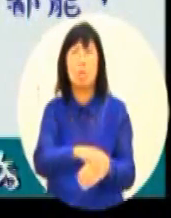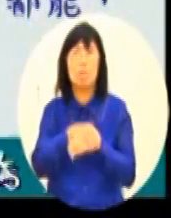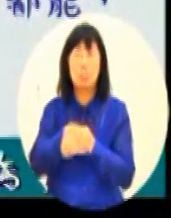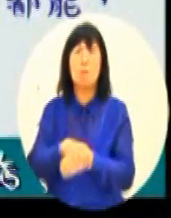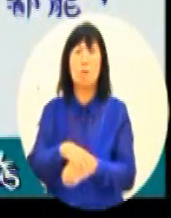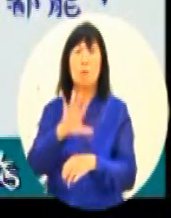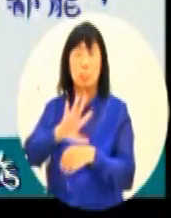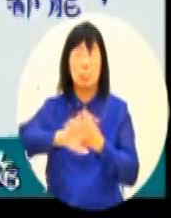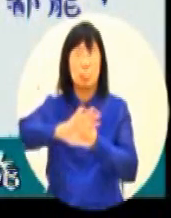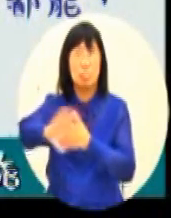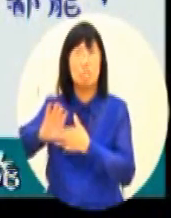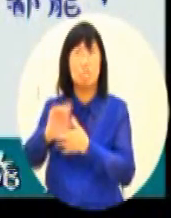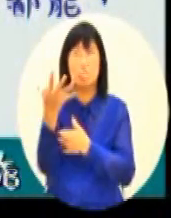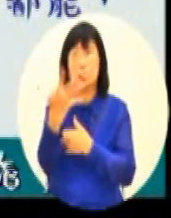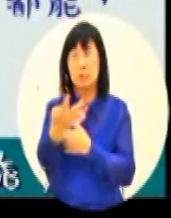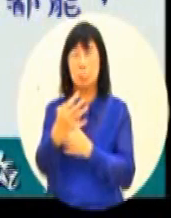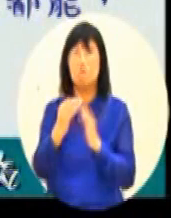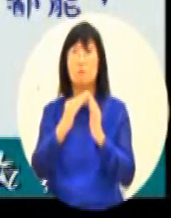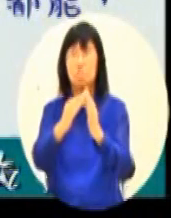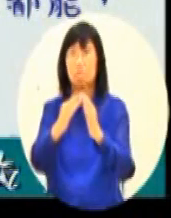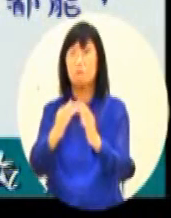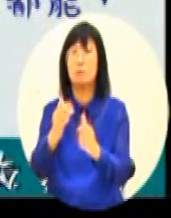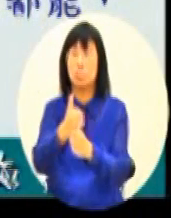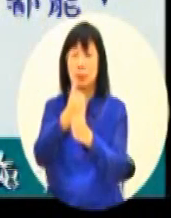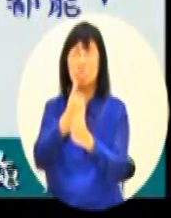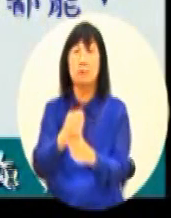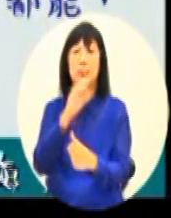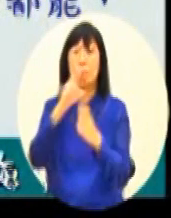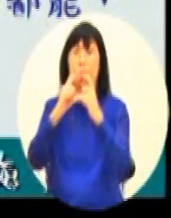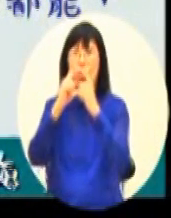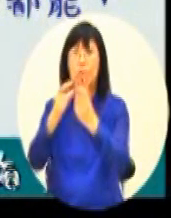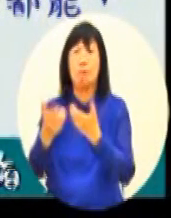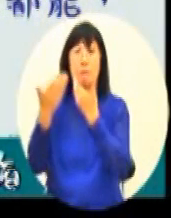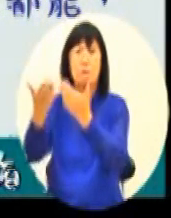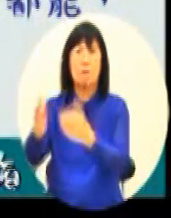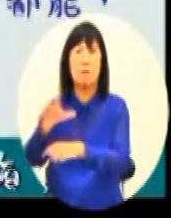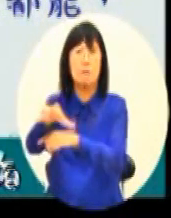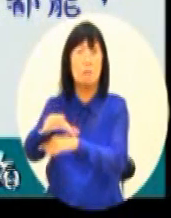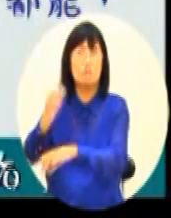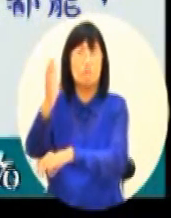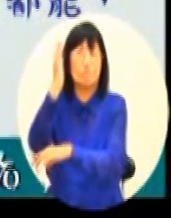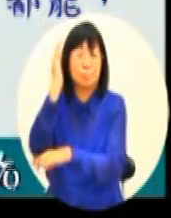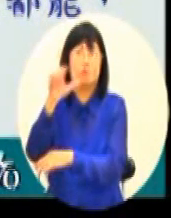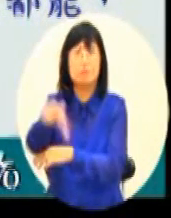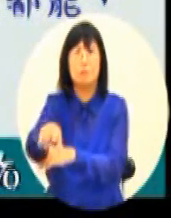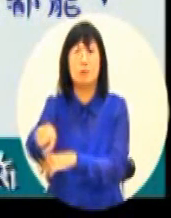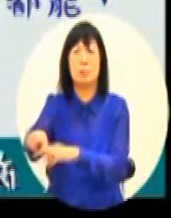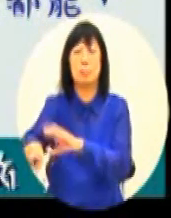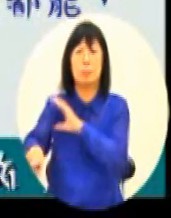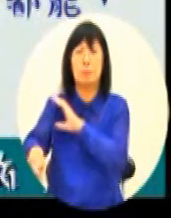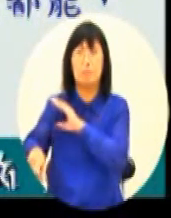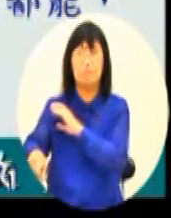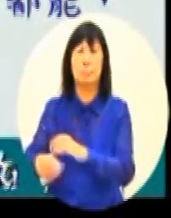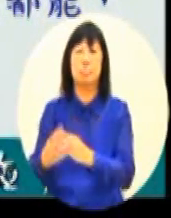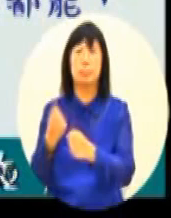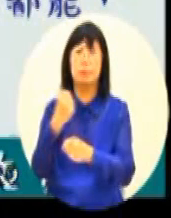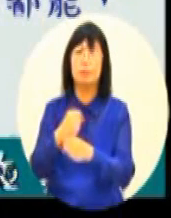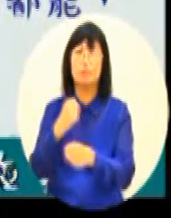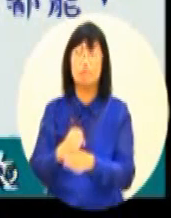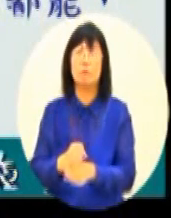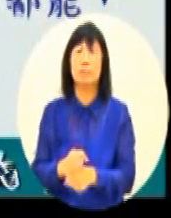他4都已回归农政单位来执行动物的救援勤务。其